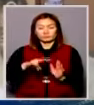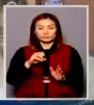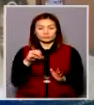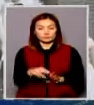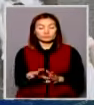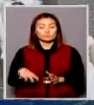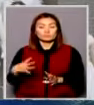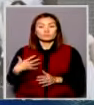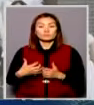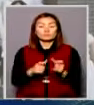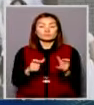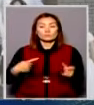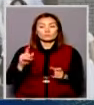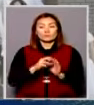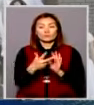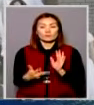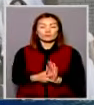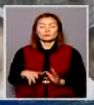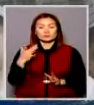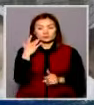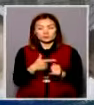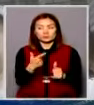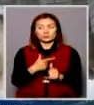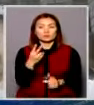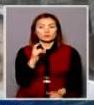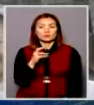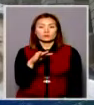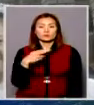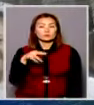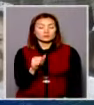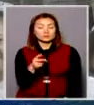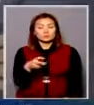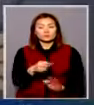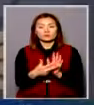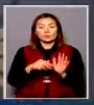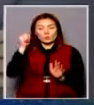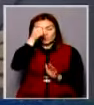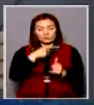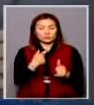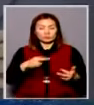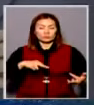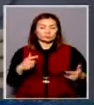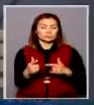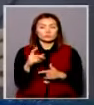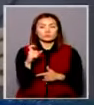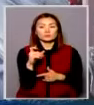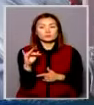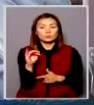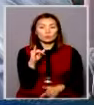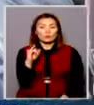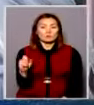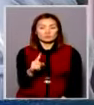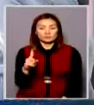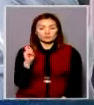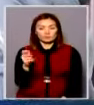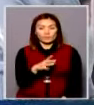раньше средняя школа номер 18 носила имя надежды крупской но в 2018 году школе официально была присвоена имя